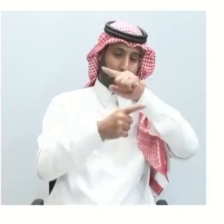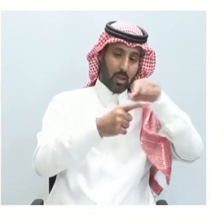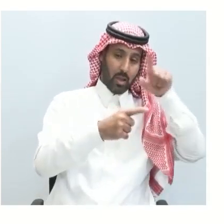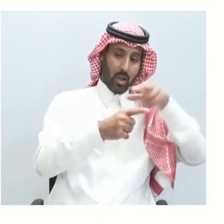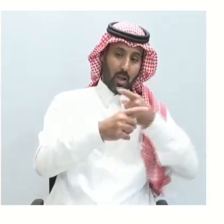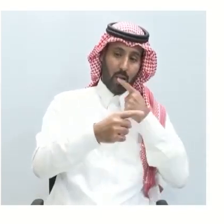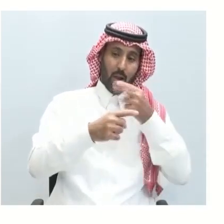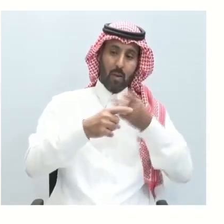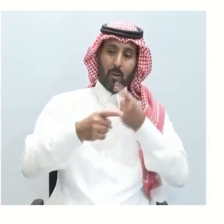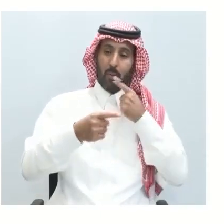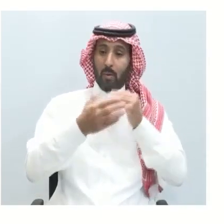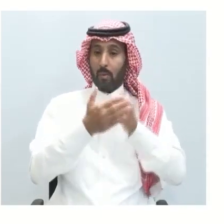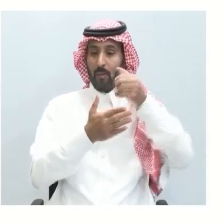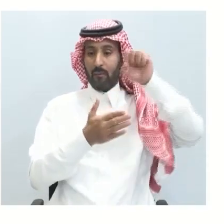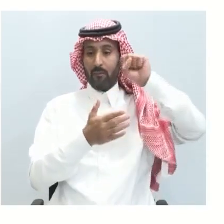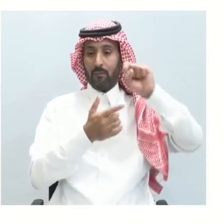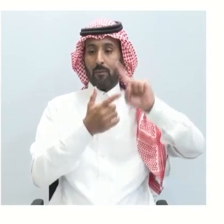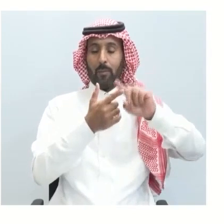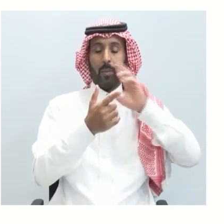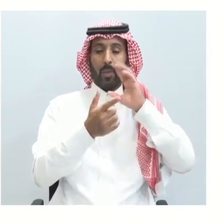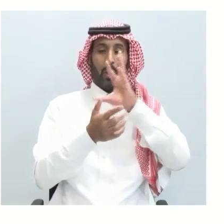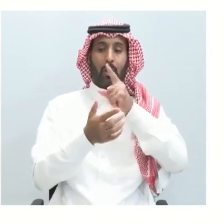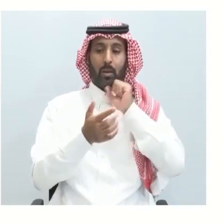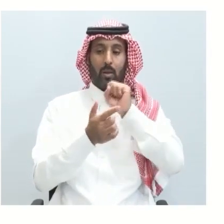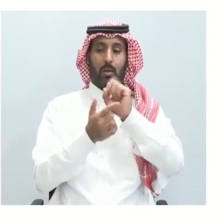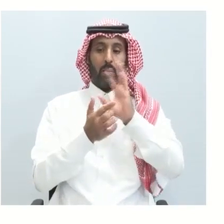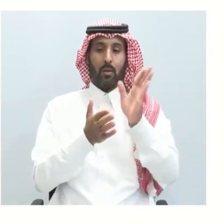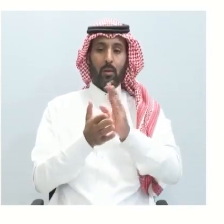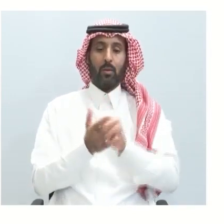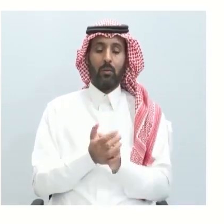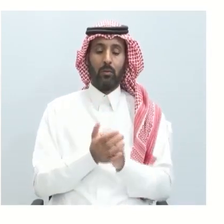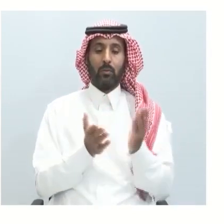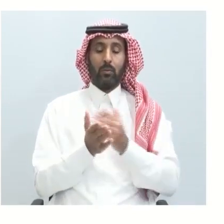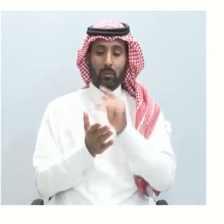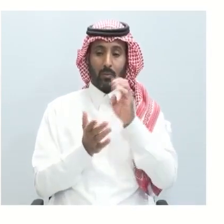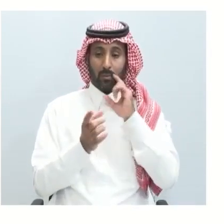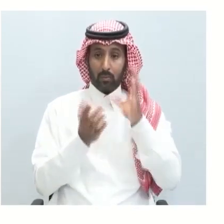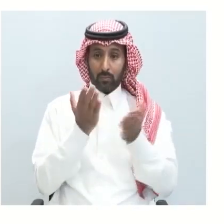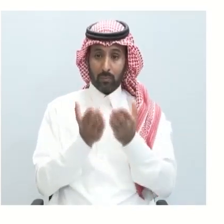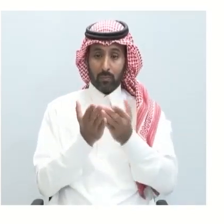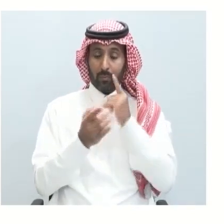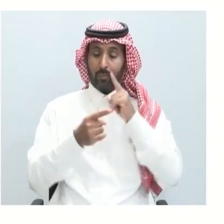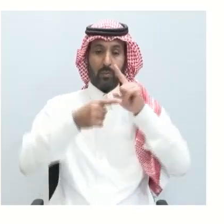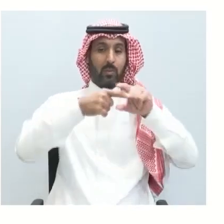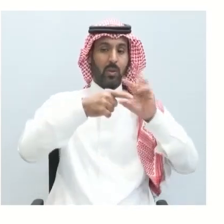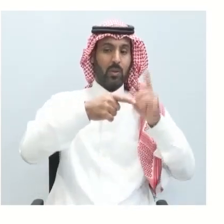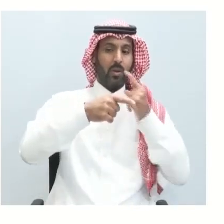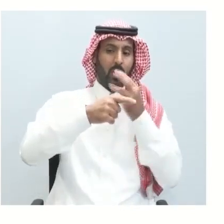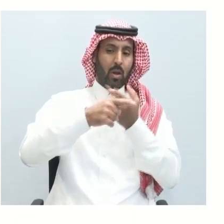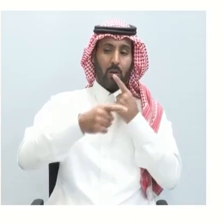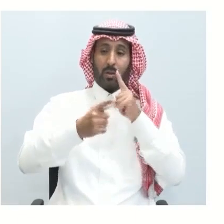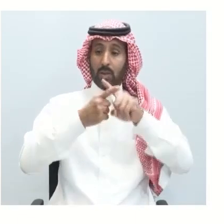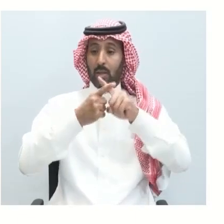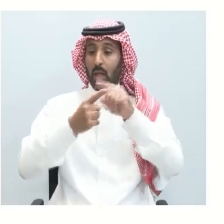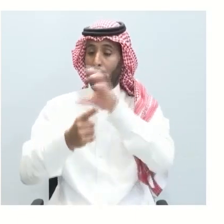الناتجه مرفوعه للاسس وهي المعاملات الخاصه في المعادله الموزونه مقسومه على حاصل ضرب